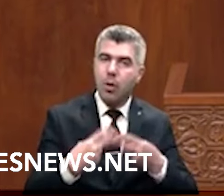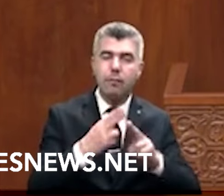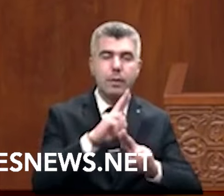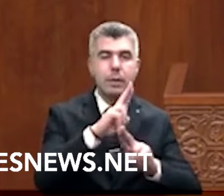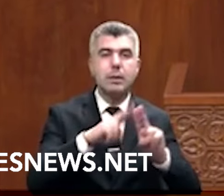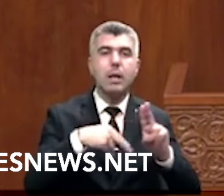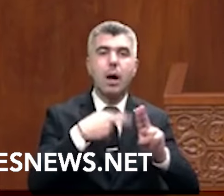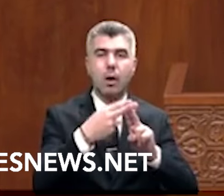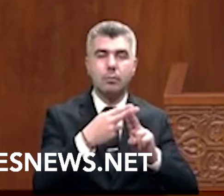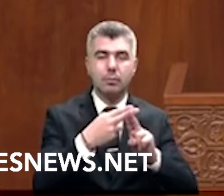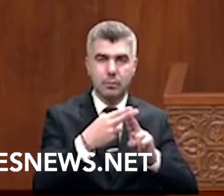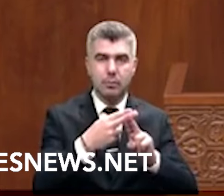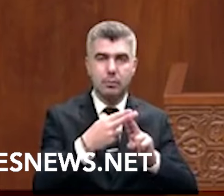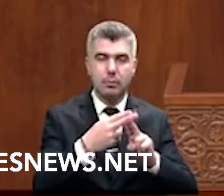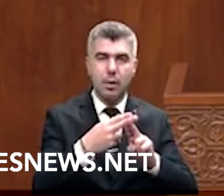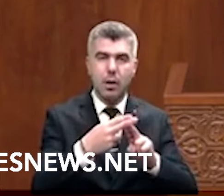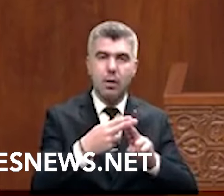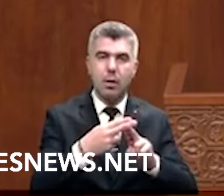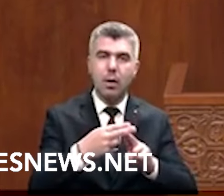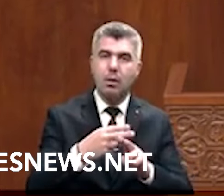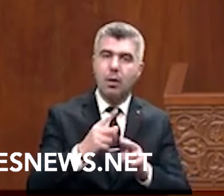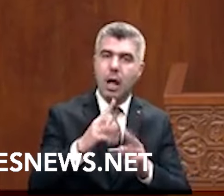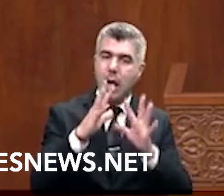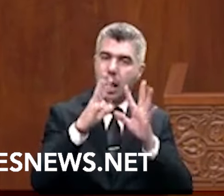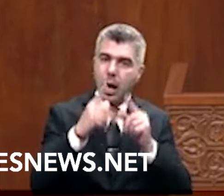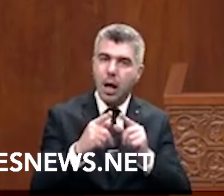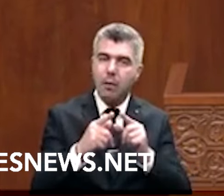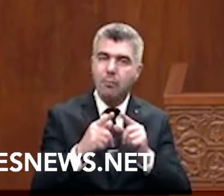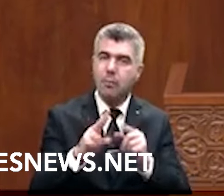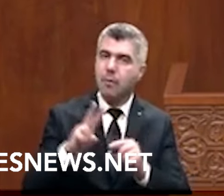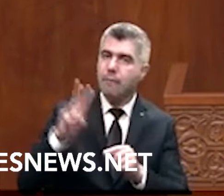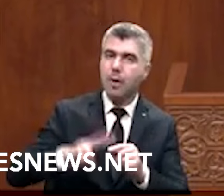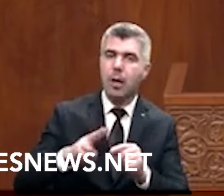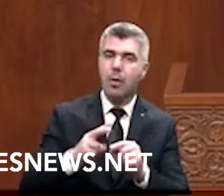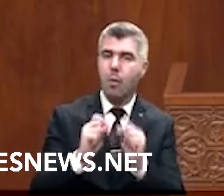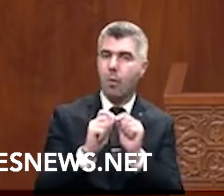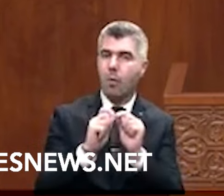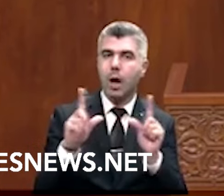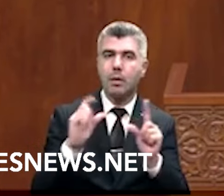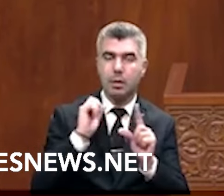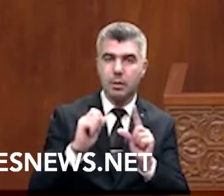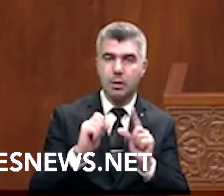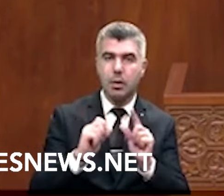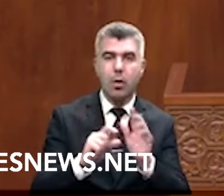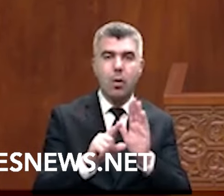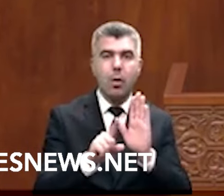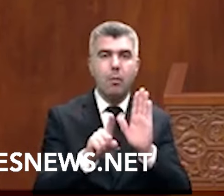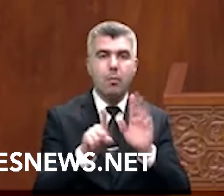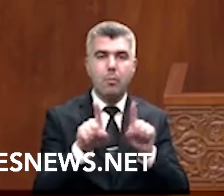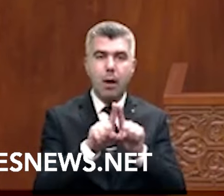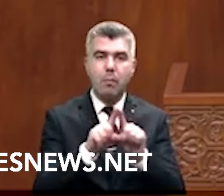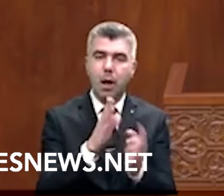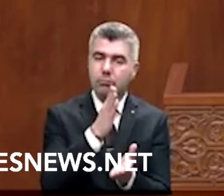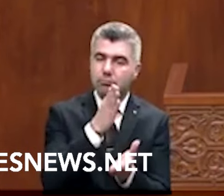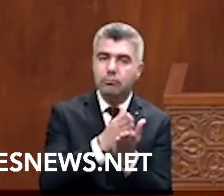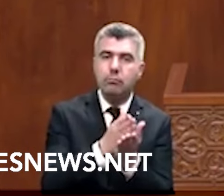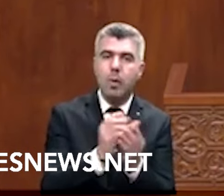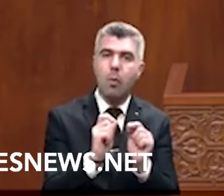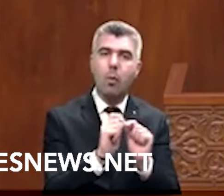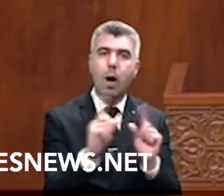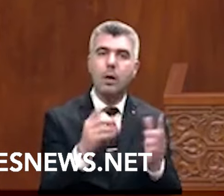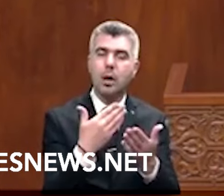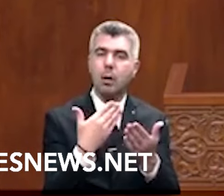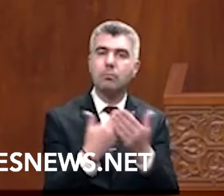جواب دقه المعلومات وانسجامها التحلي بموضوعيه والصدق في التطرف لمختلف